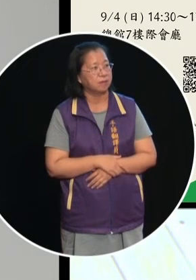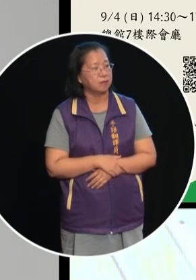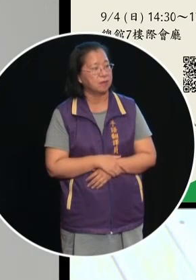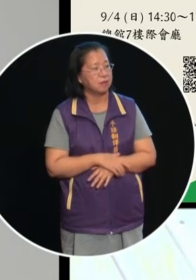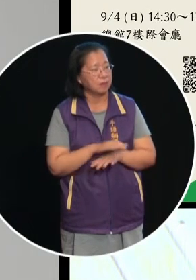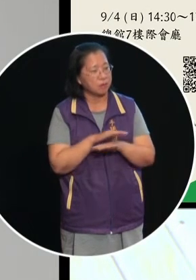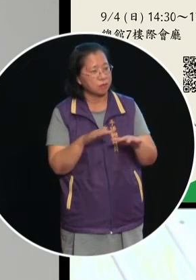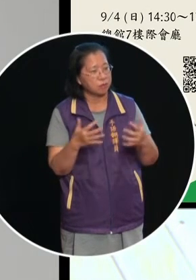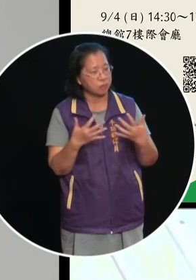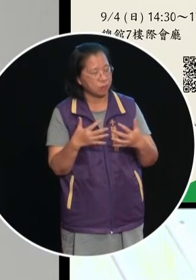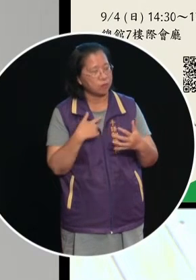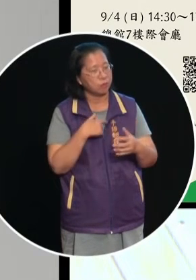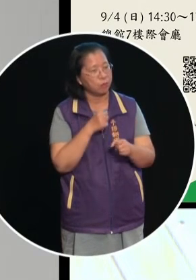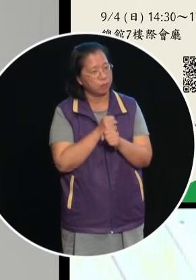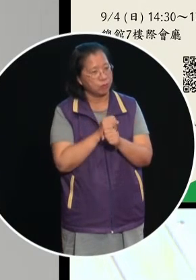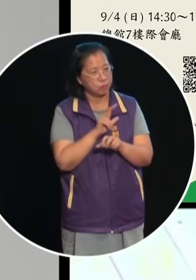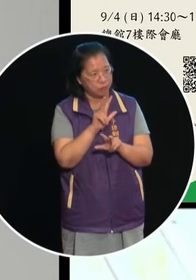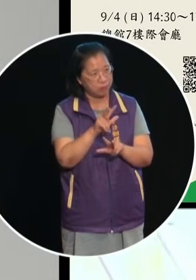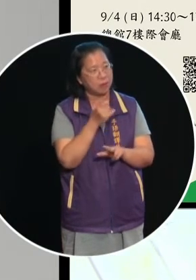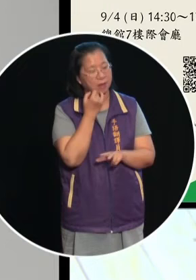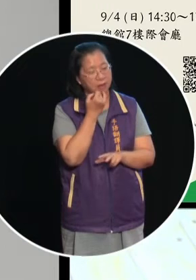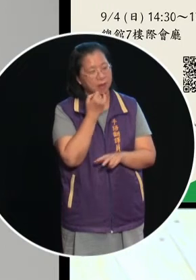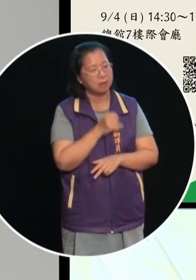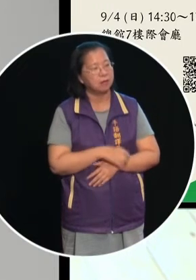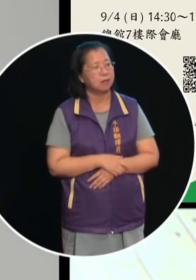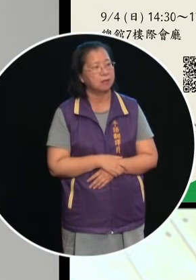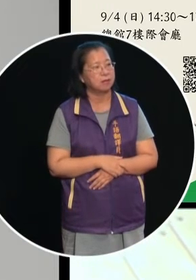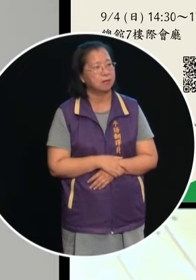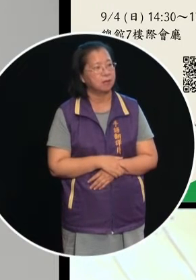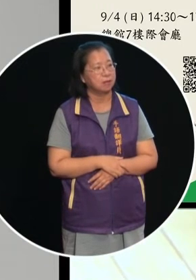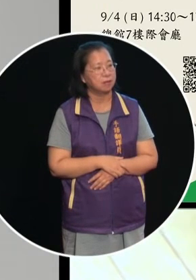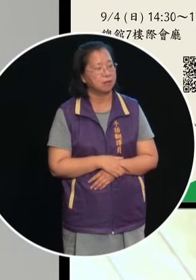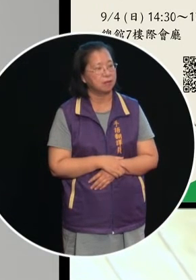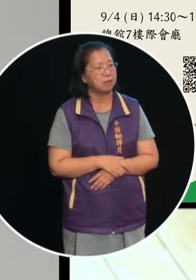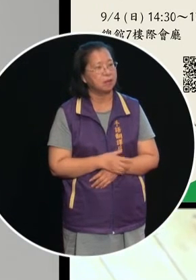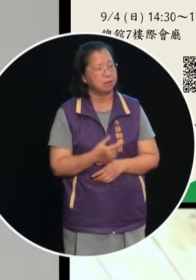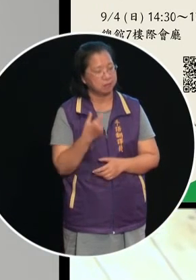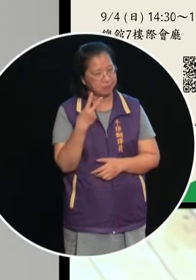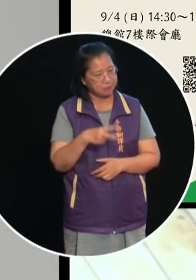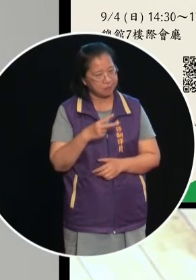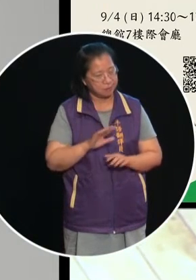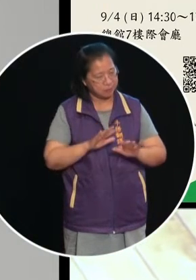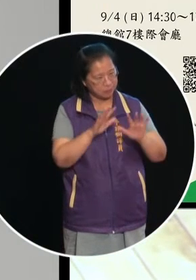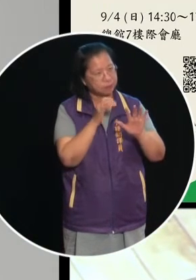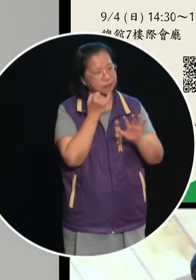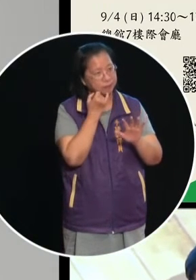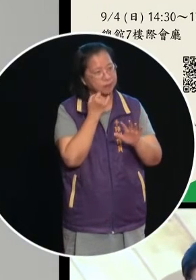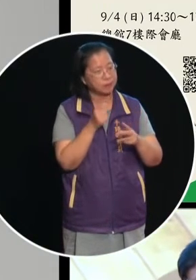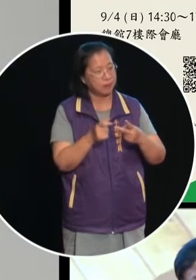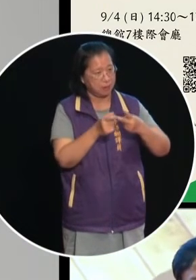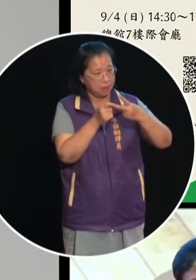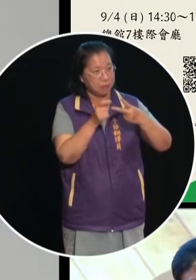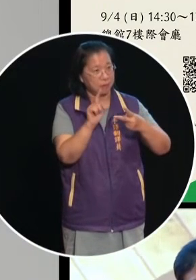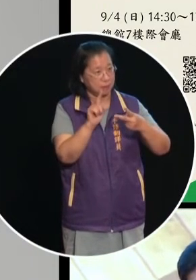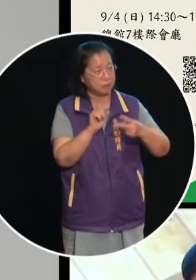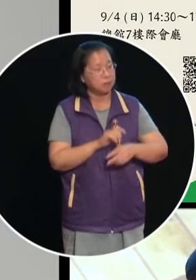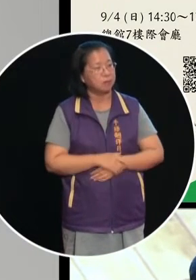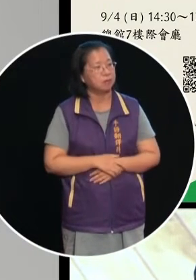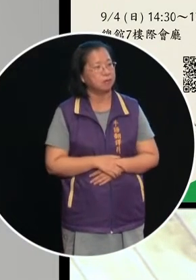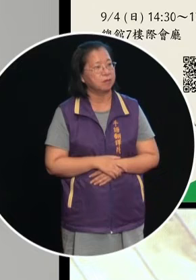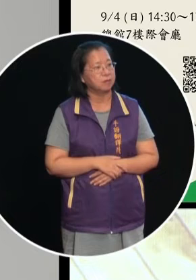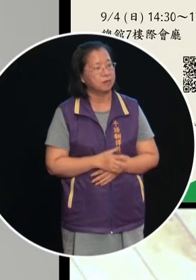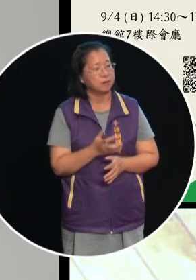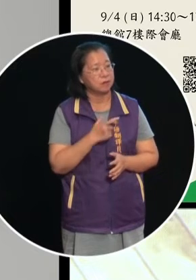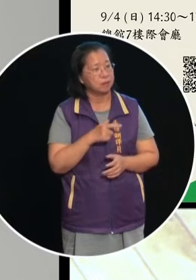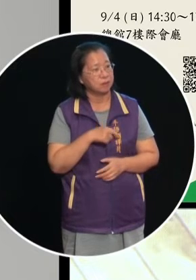情，就我们可以做到，可以更做的那更像一点咯。那第二就是刚刚我也讲